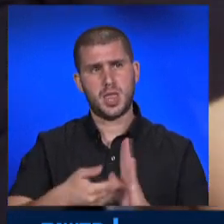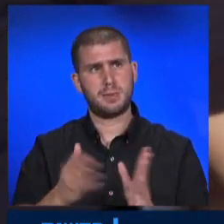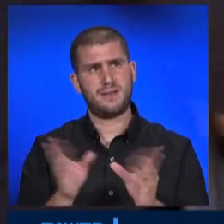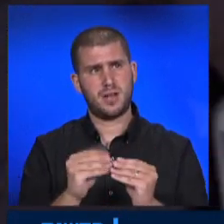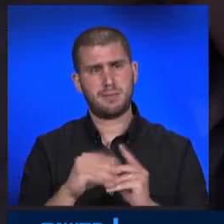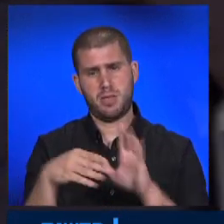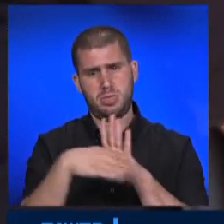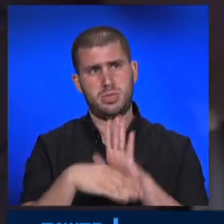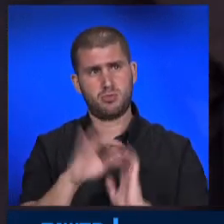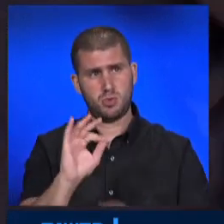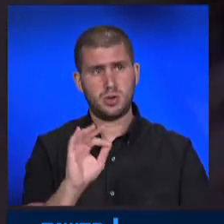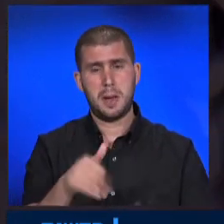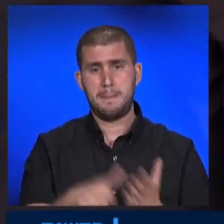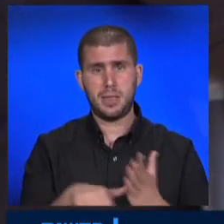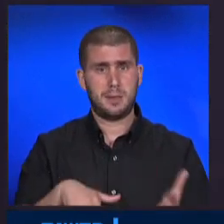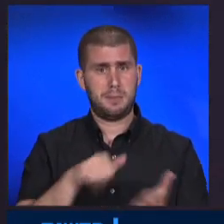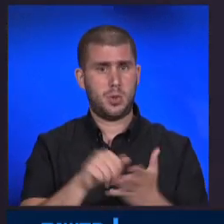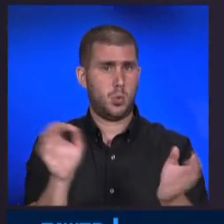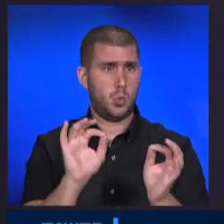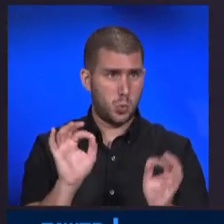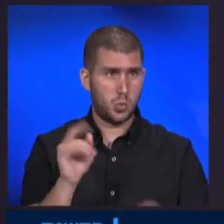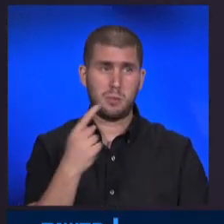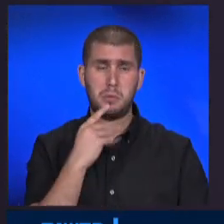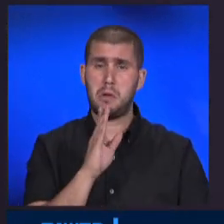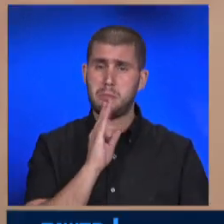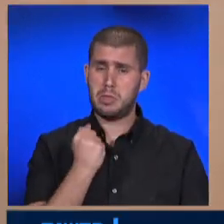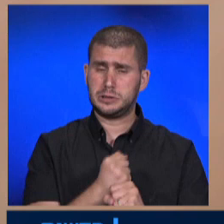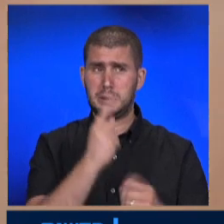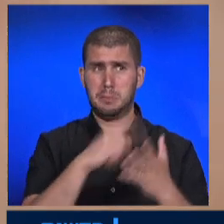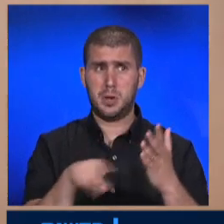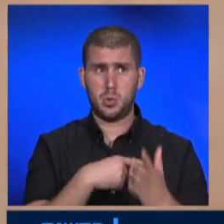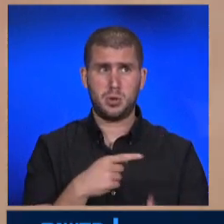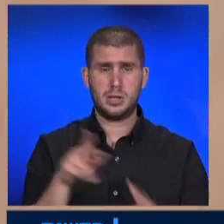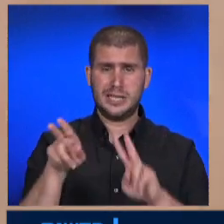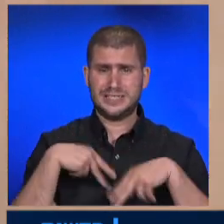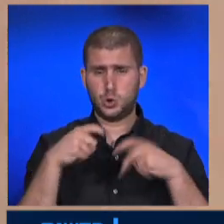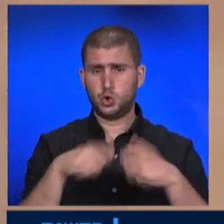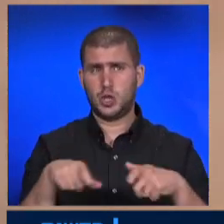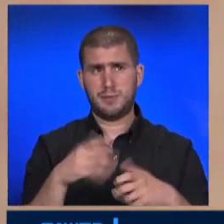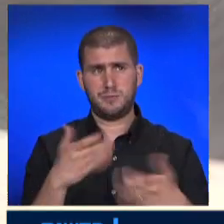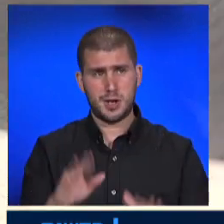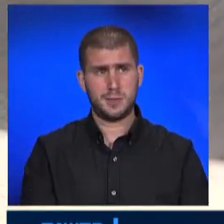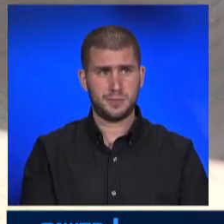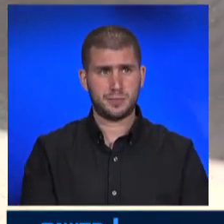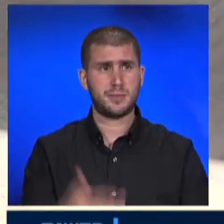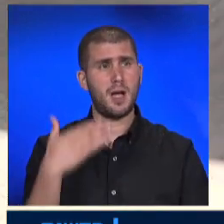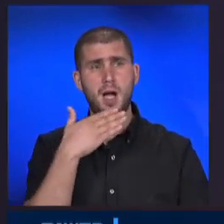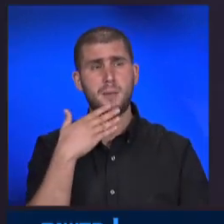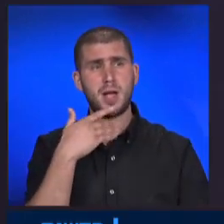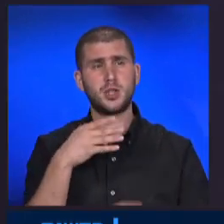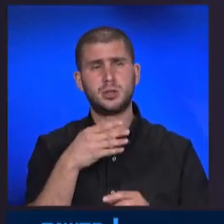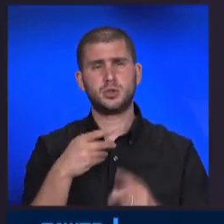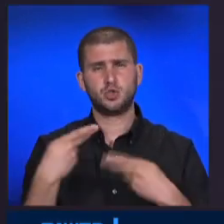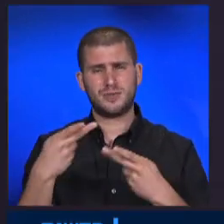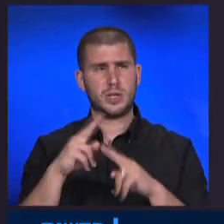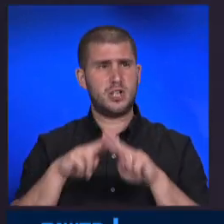הזאת, הבנק לא מימן, אין בעיה, נעשה ביטול. החזירו את הצ'קים, מלאת שיווק הם השאירו אצלה.